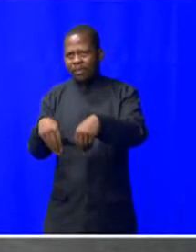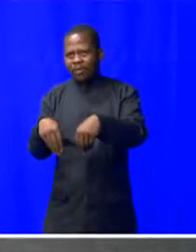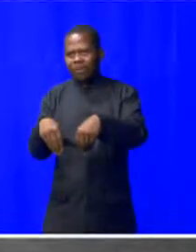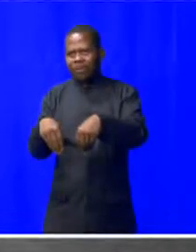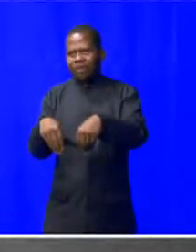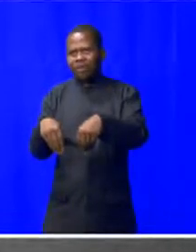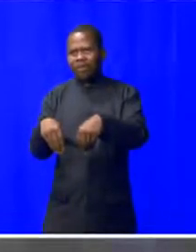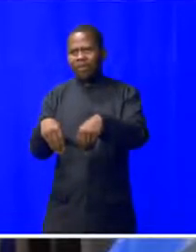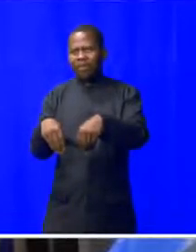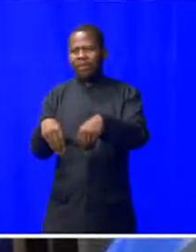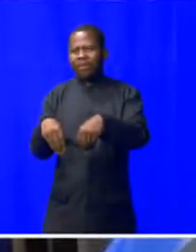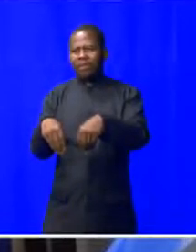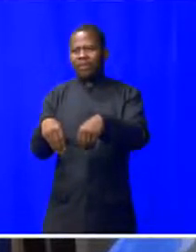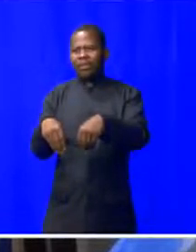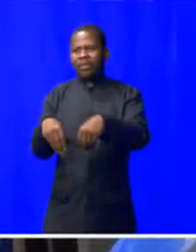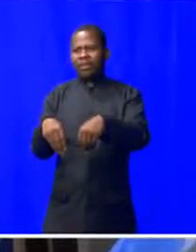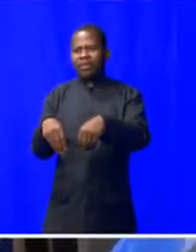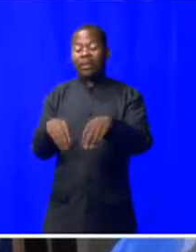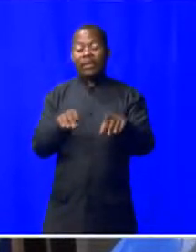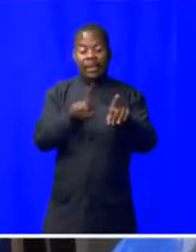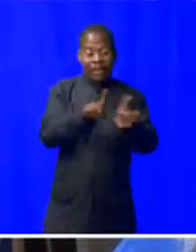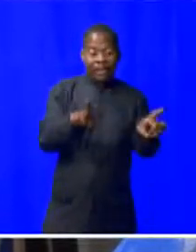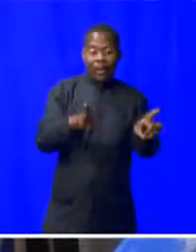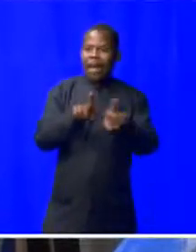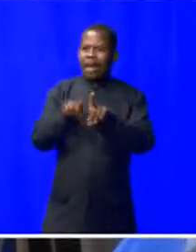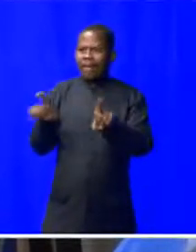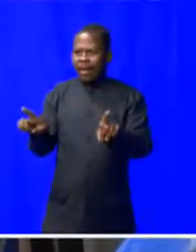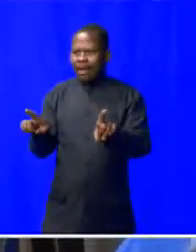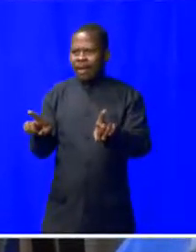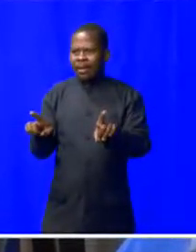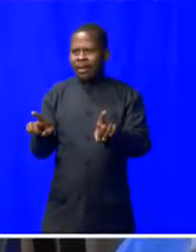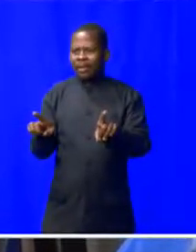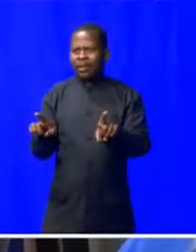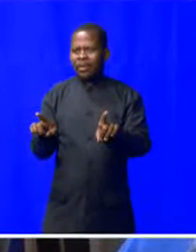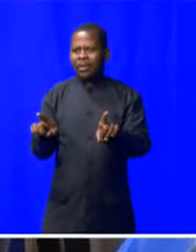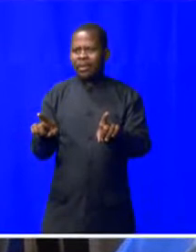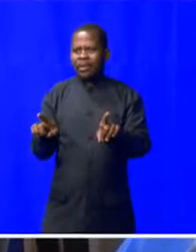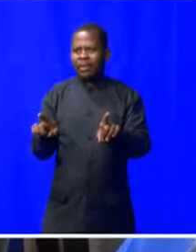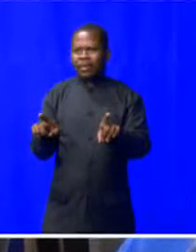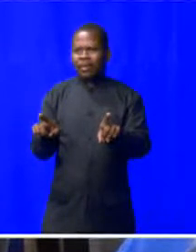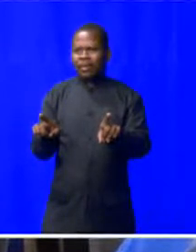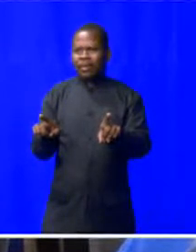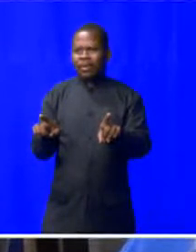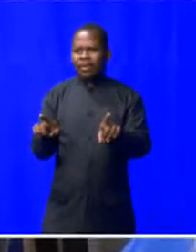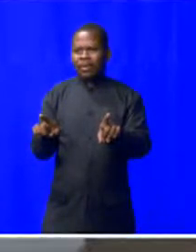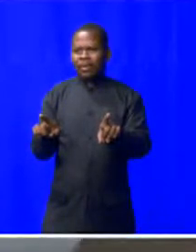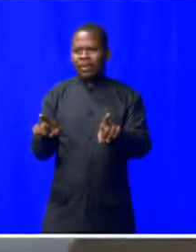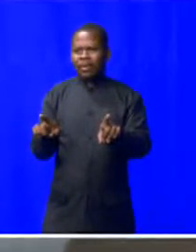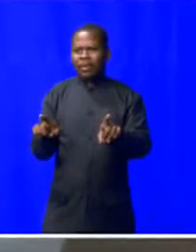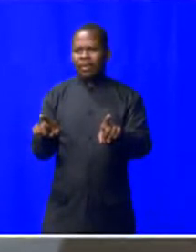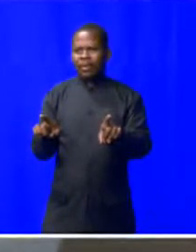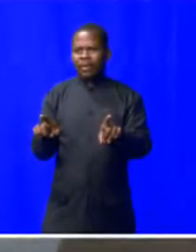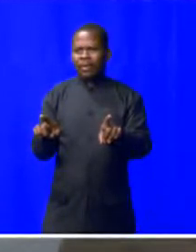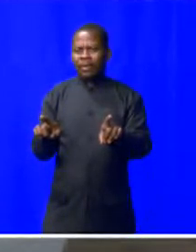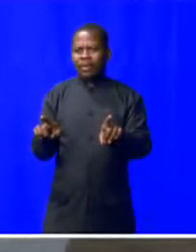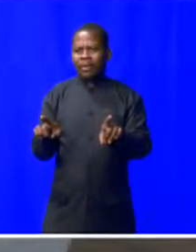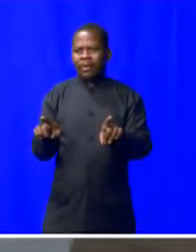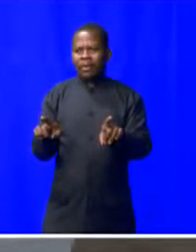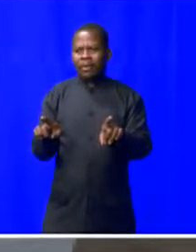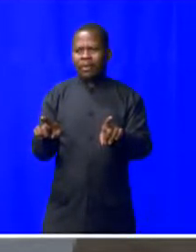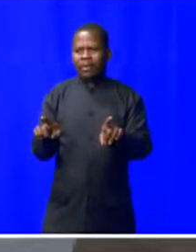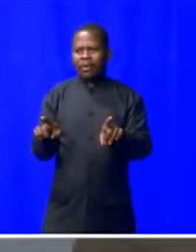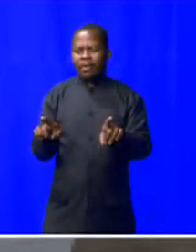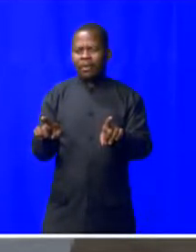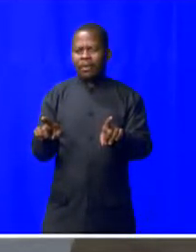bo Hillside nalapha kubozakhele kaManzini icishe kutotonke letikhungo lapho nje ngitawuhamba khona lapho